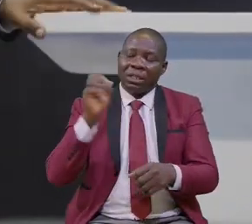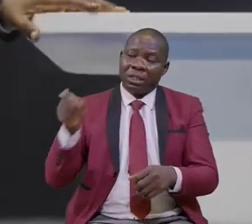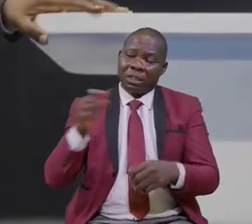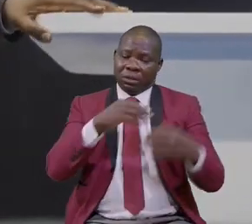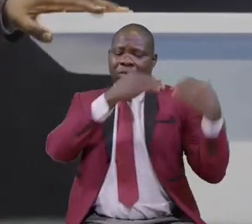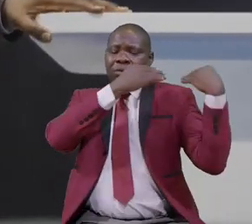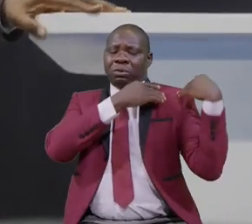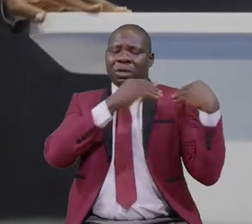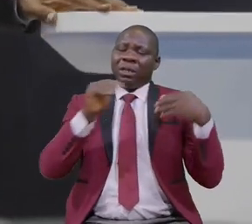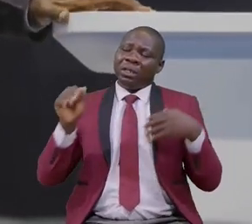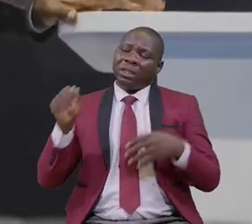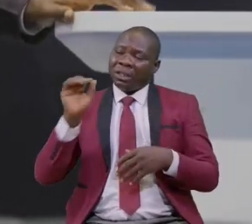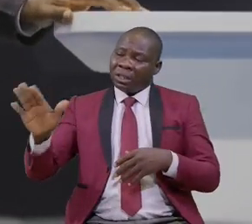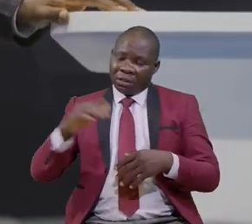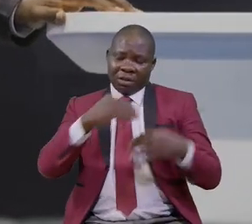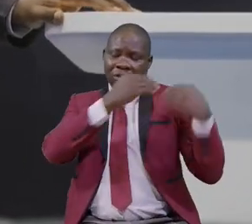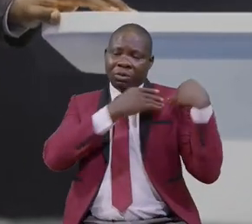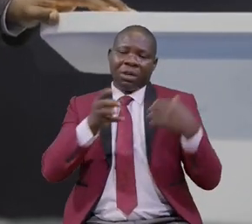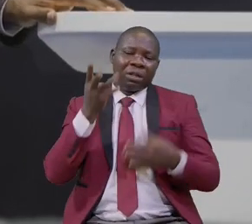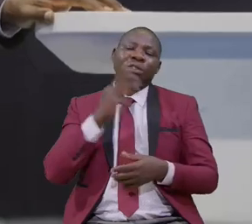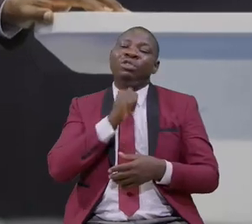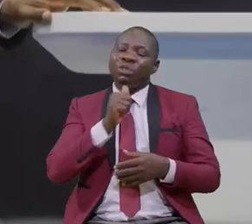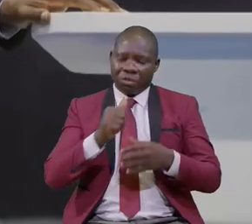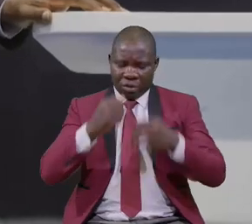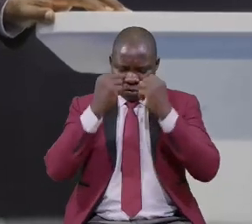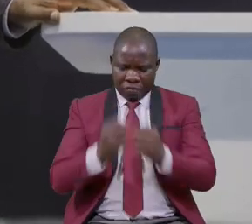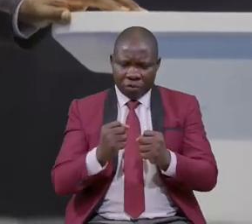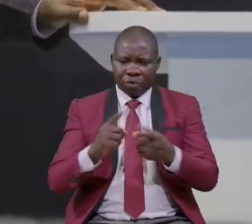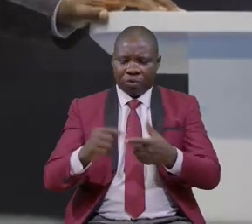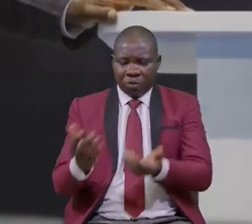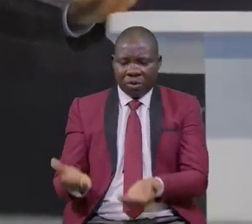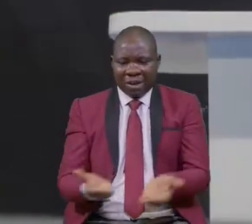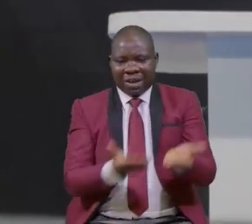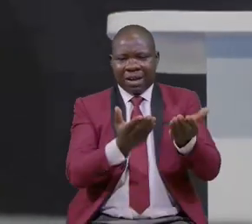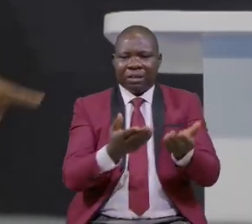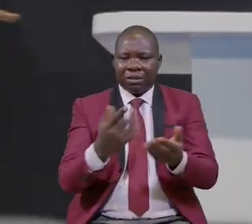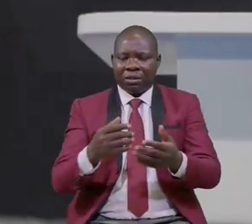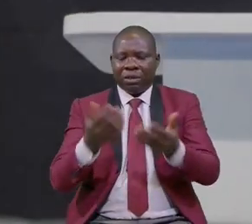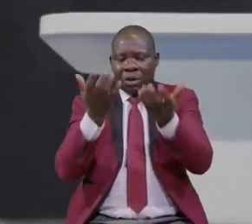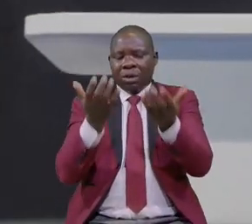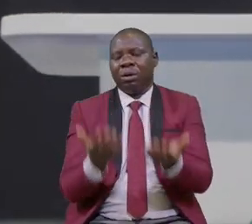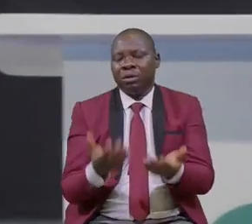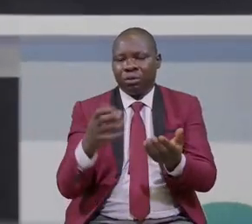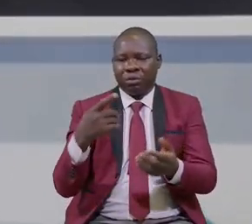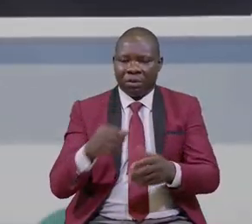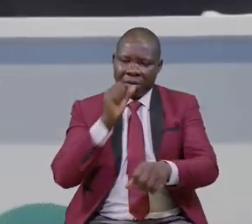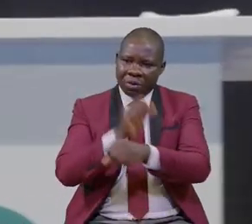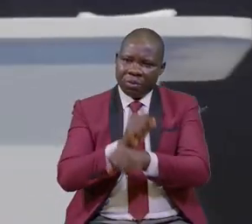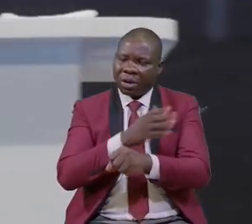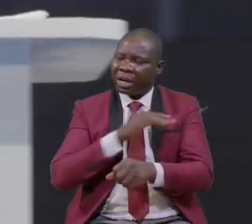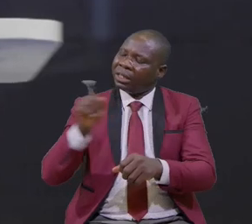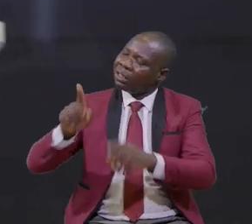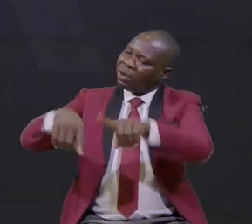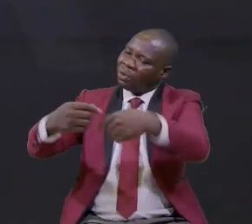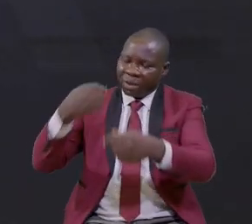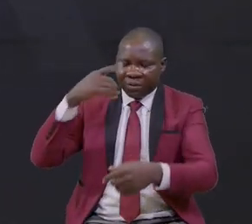Les épaules n'étaient pas assez fortes pour supporter le poids du devoir. Et il allait chercher la